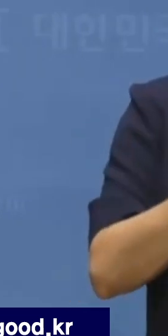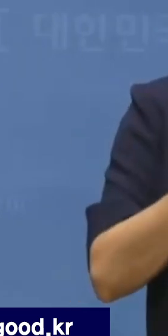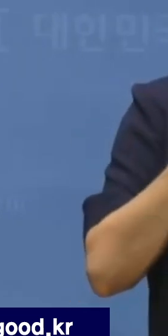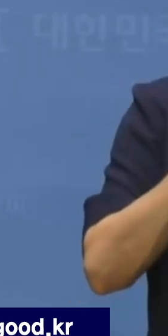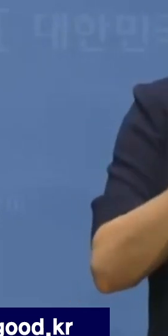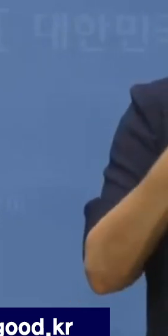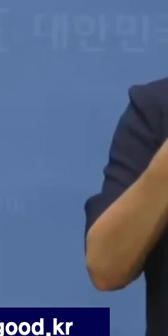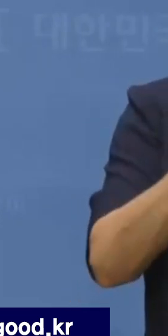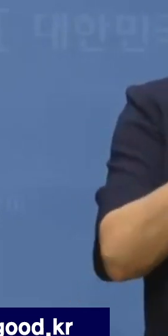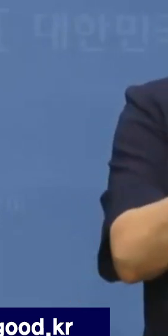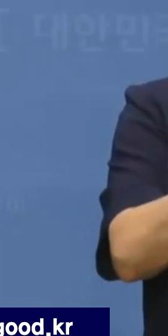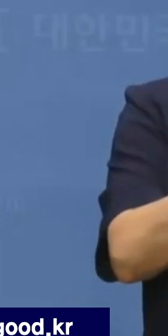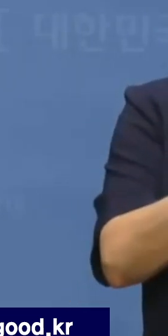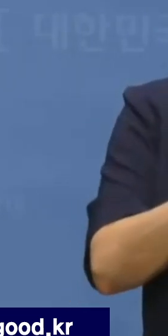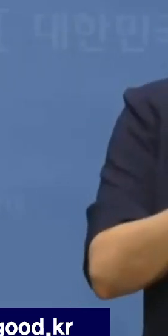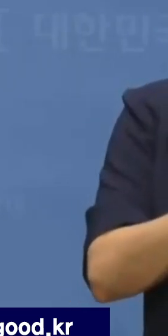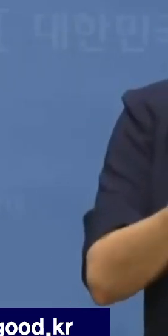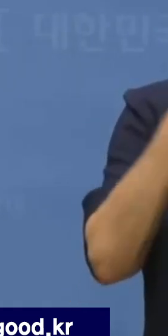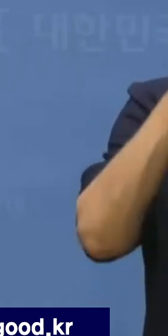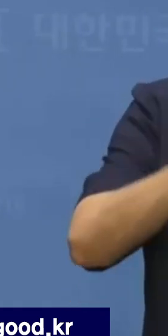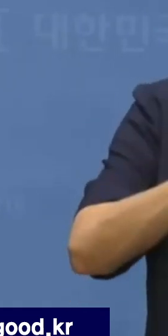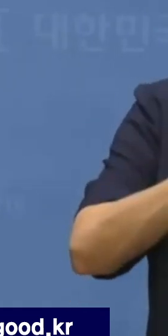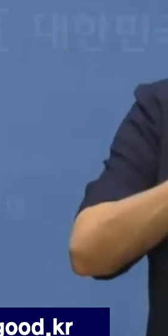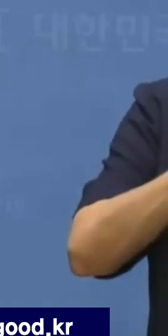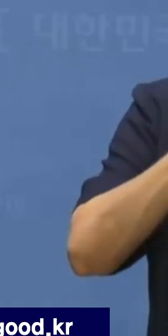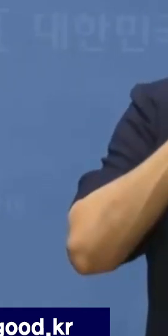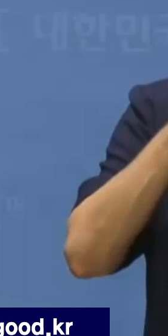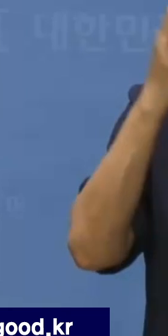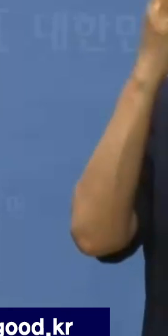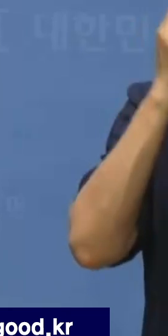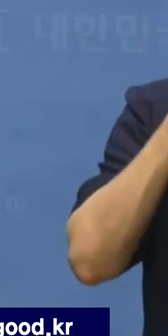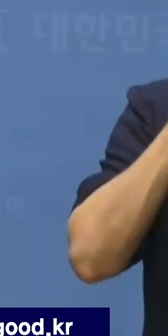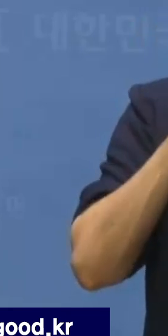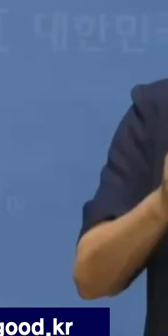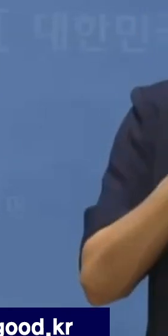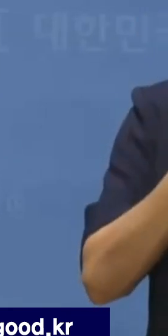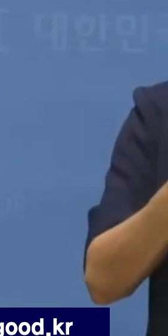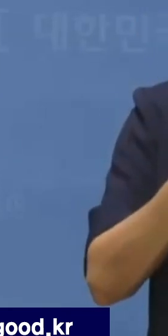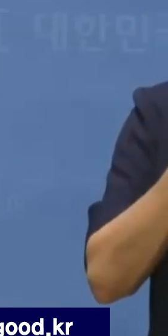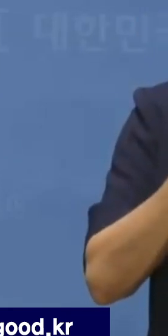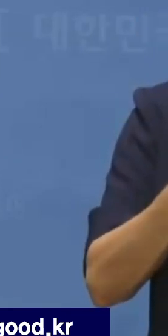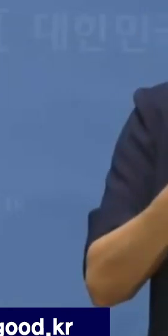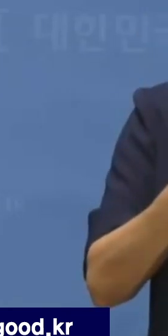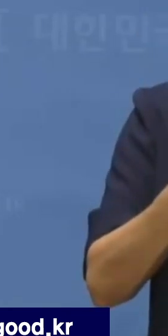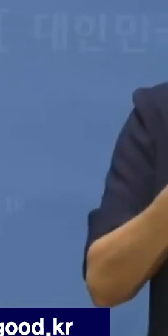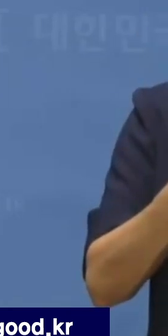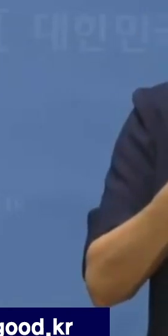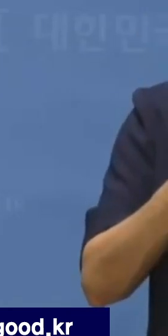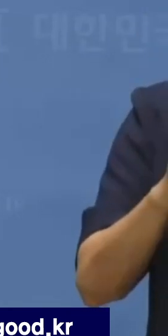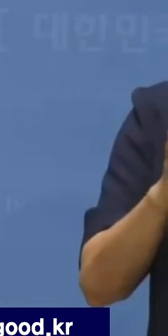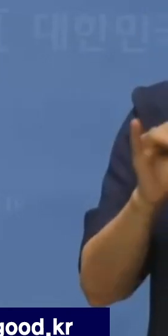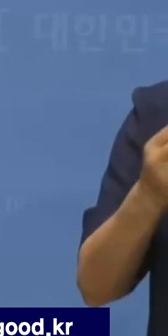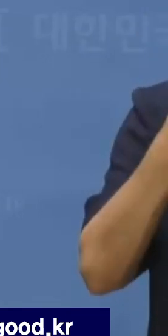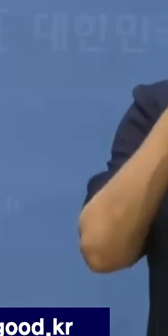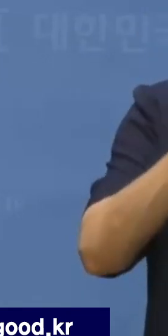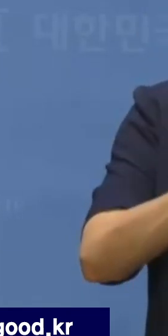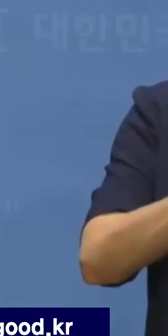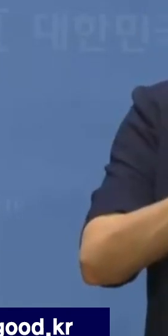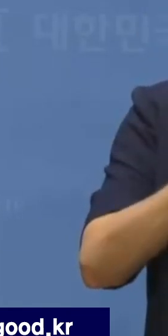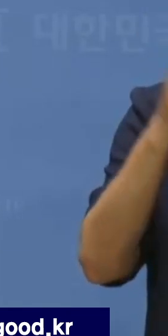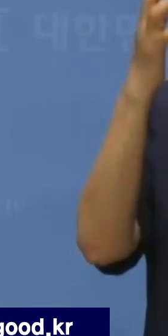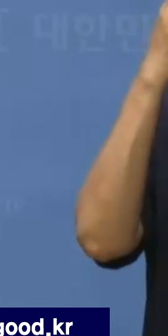지목됐던 김기웅 씨는 억울함으로 피가 마르는 고통을 겪어야 했습니다. 국민의 억울함과